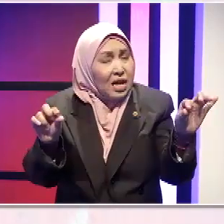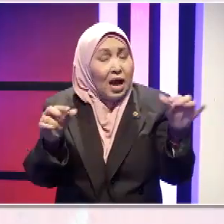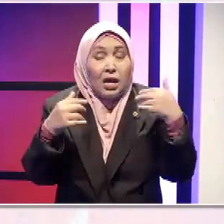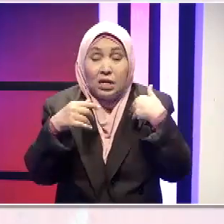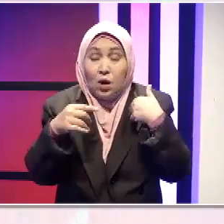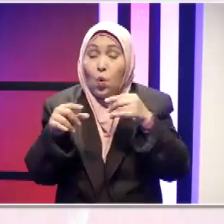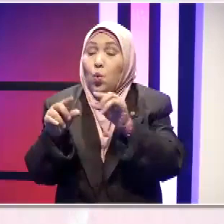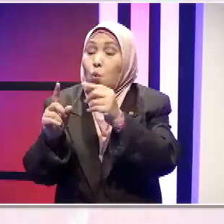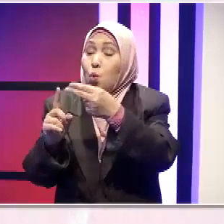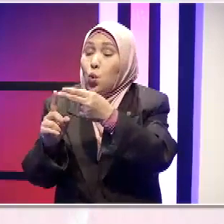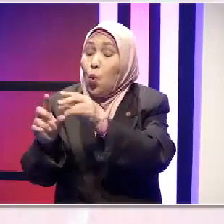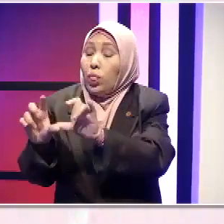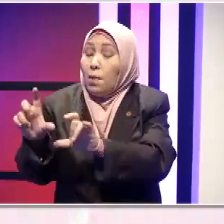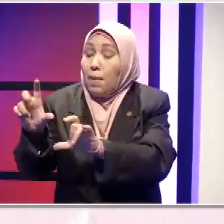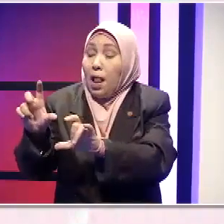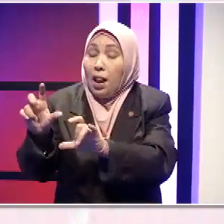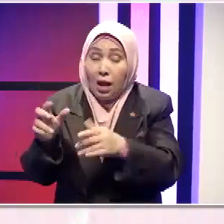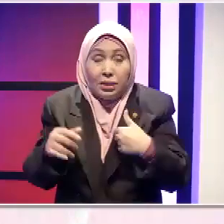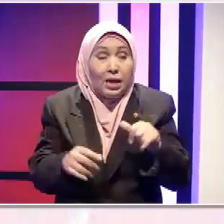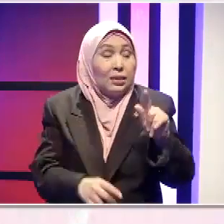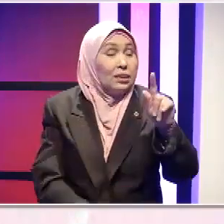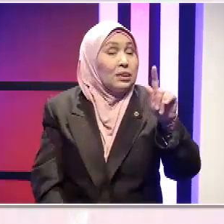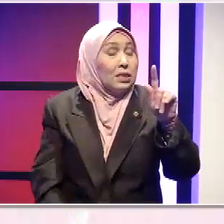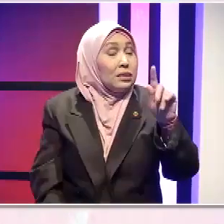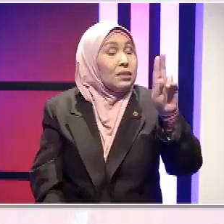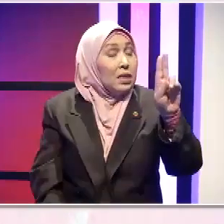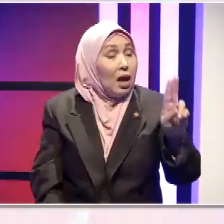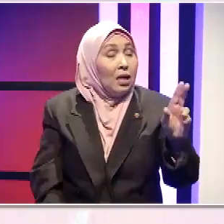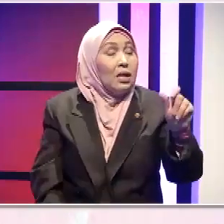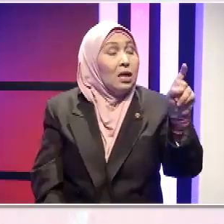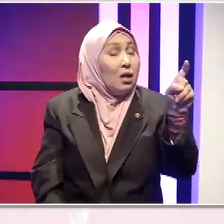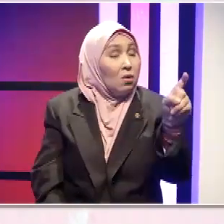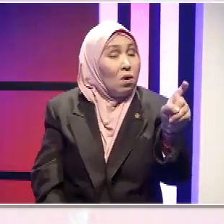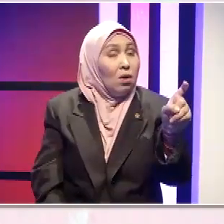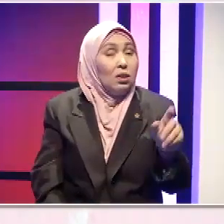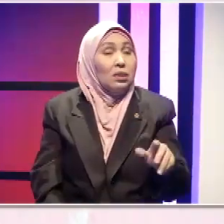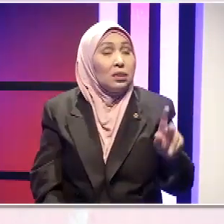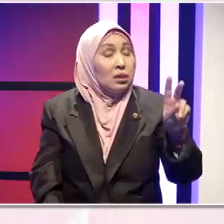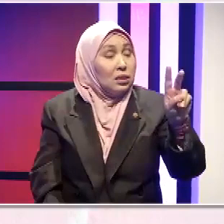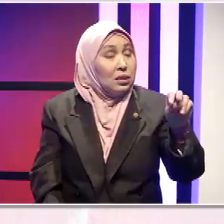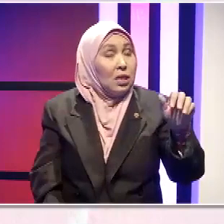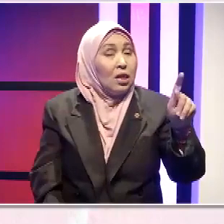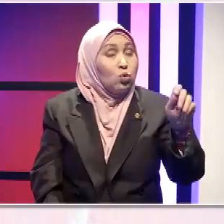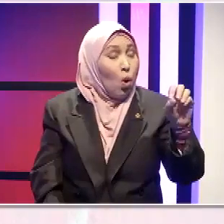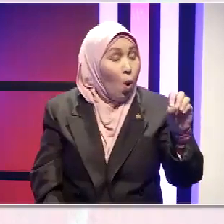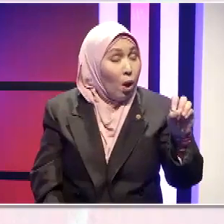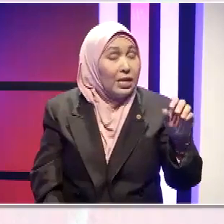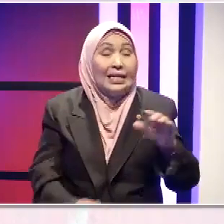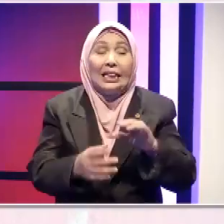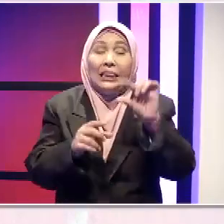huruf yang tebal contohna daerah dari ngomong kalo gitu tah tidak jadi nelpon-nelpon jadi-jadian